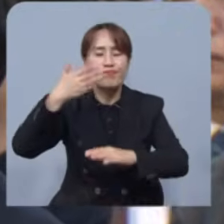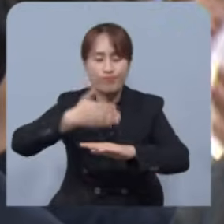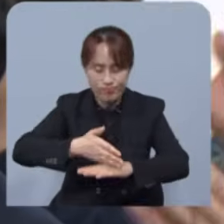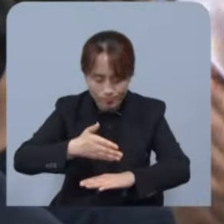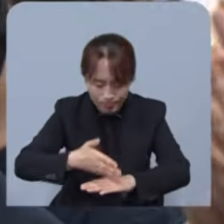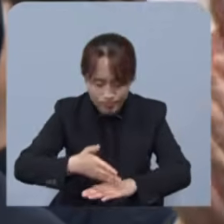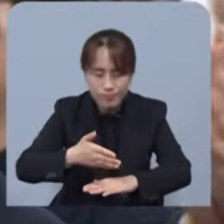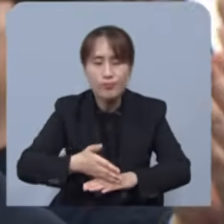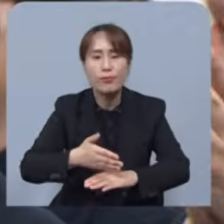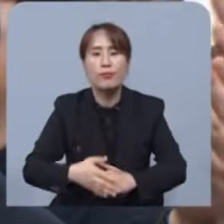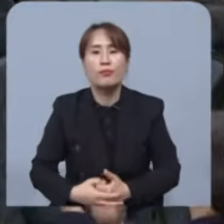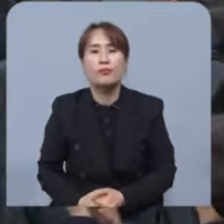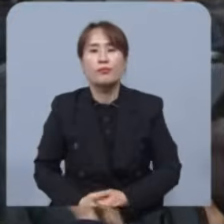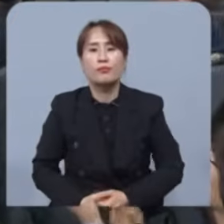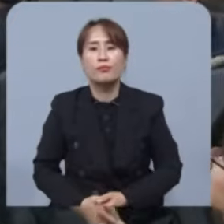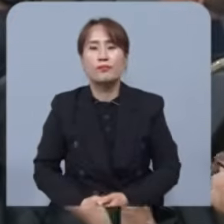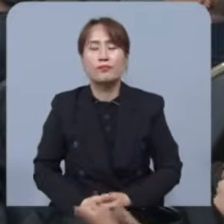감사합니다.